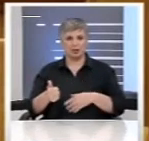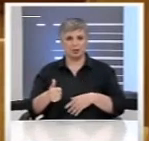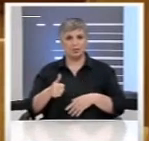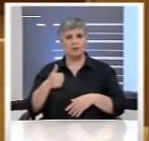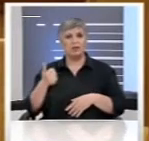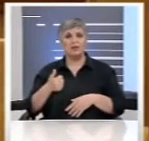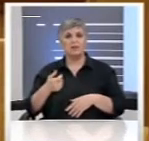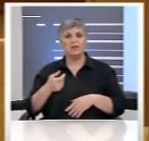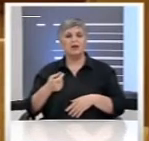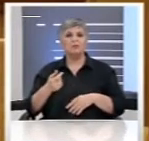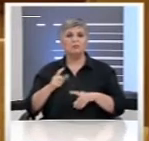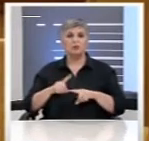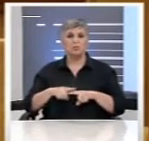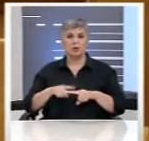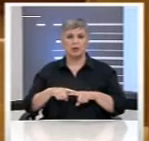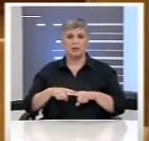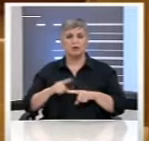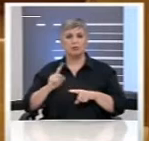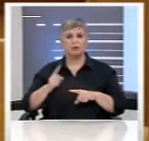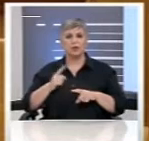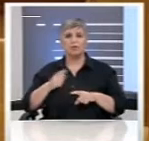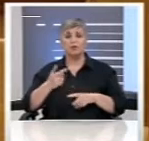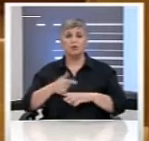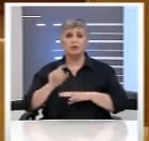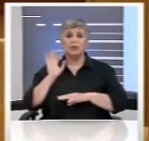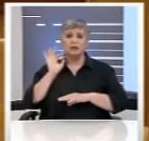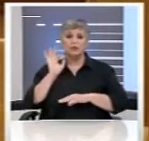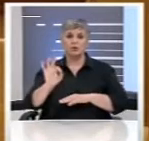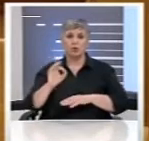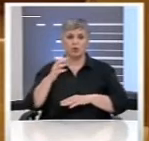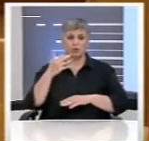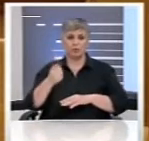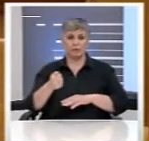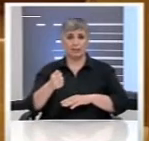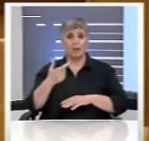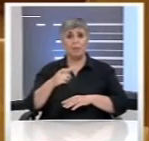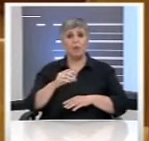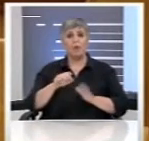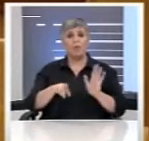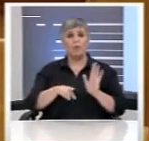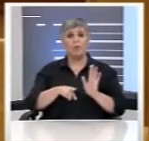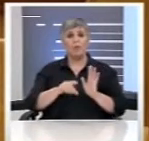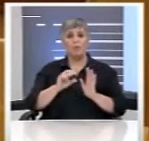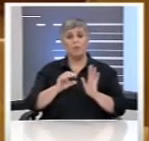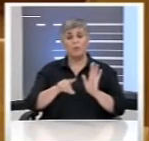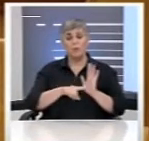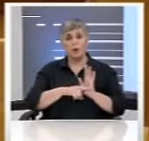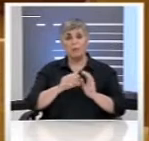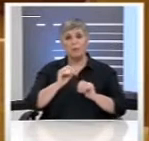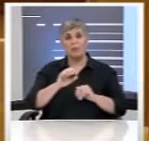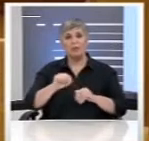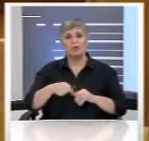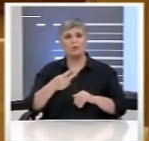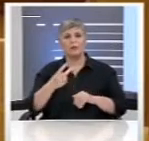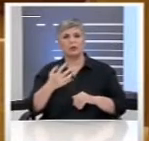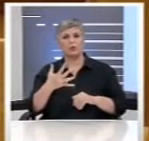οικονομία ξεπέρασε τους στόχους αντίστοιχα του μείον 0,25 και 0,5% του ΑΕΠ, είναι